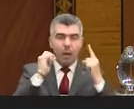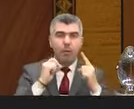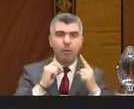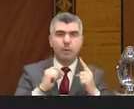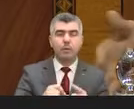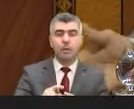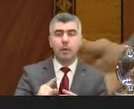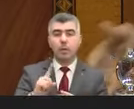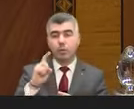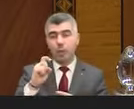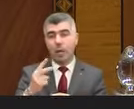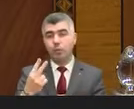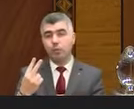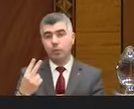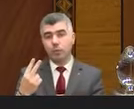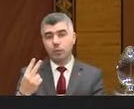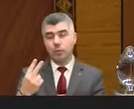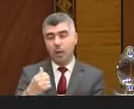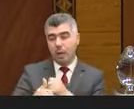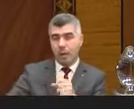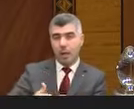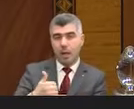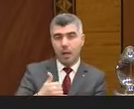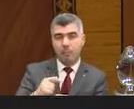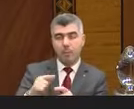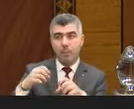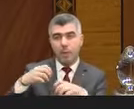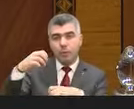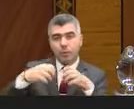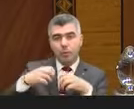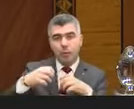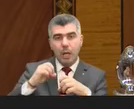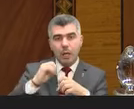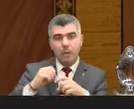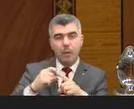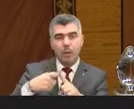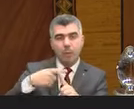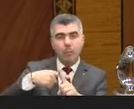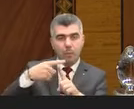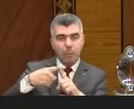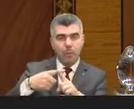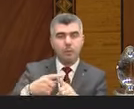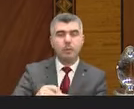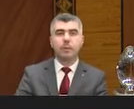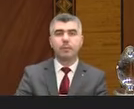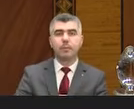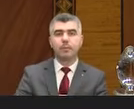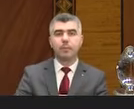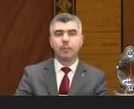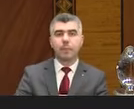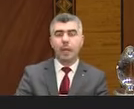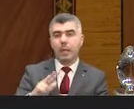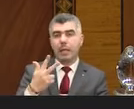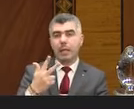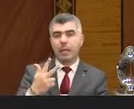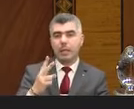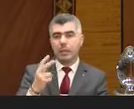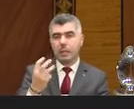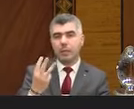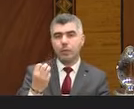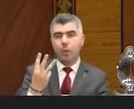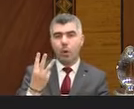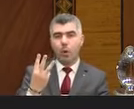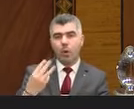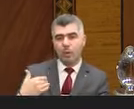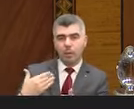ومنذ فبراير الماضي رجعت تقصى سقوطات المطرية في هذا الثلاثة ديال يعني الشهور الأخيرة،